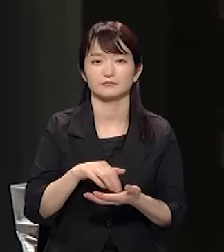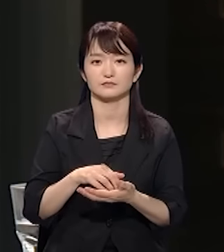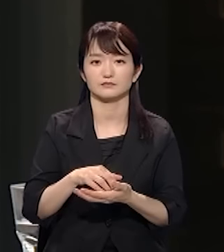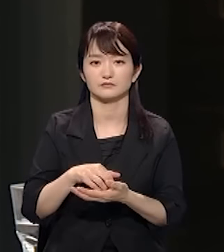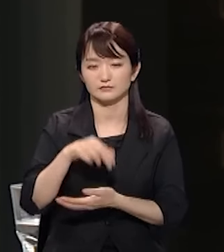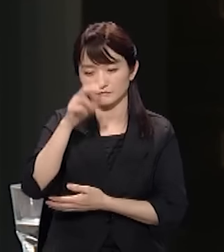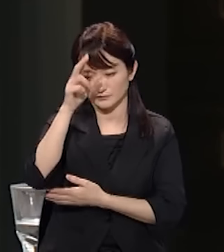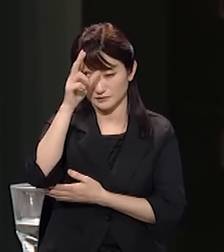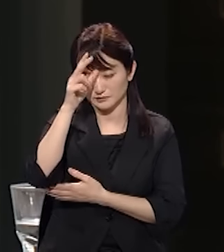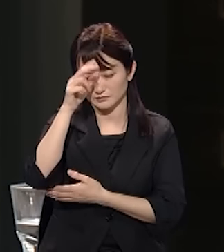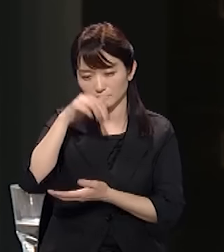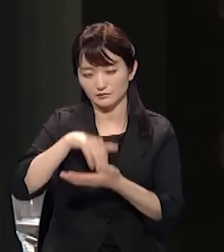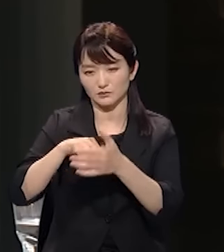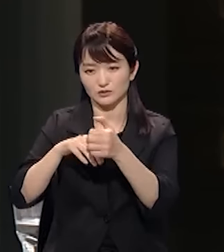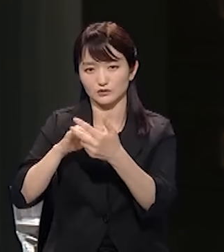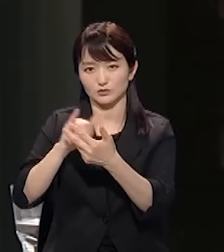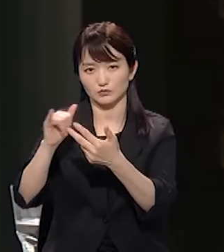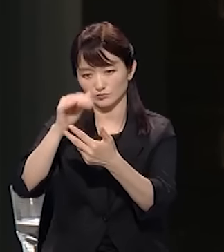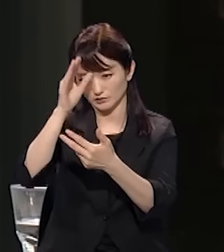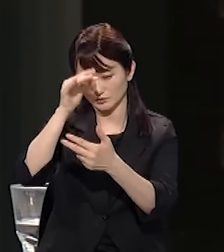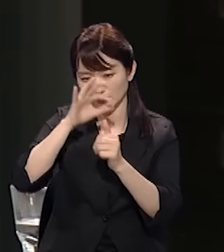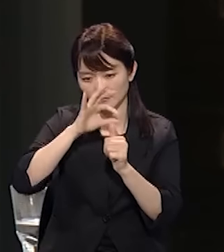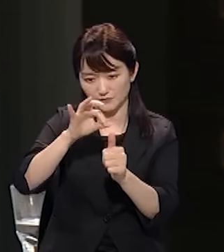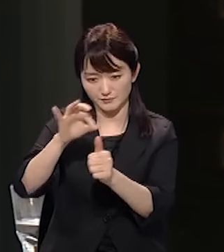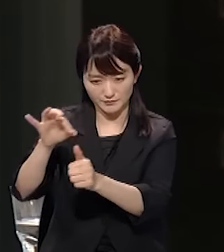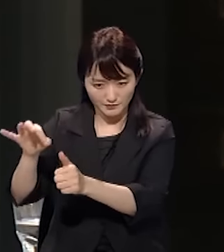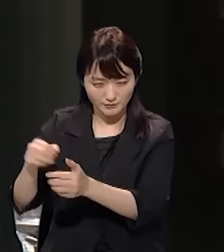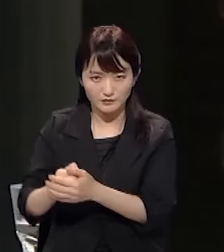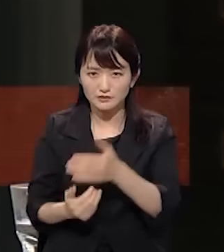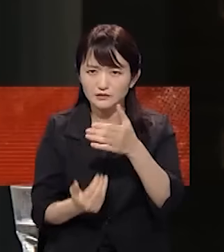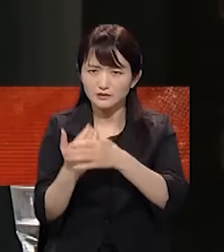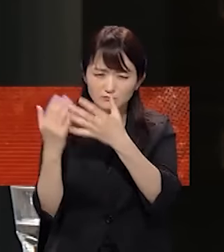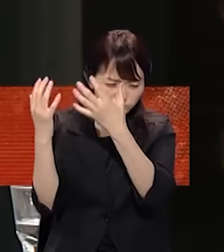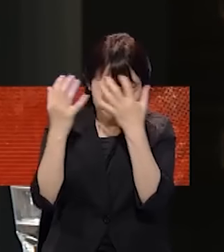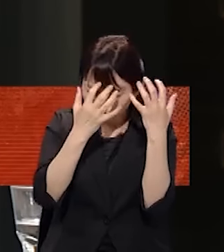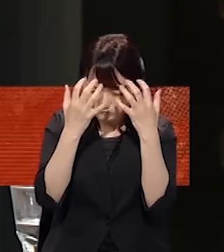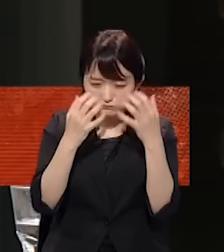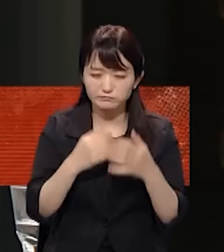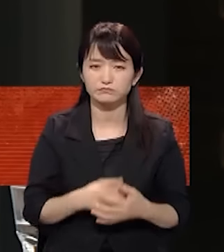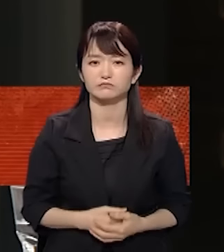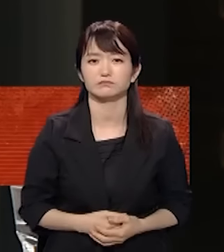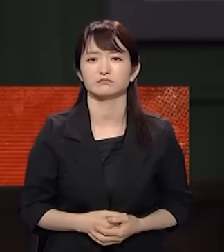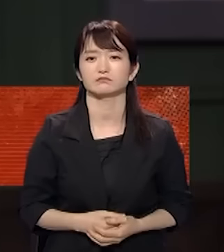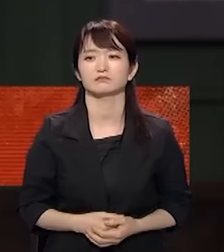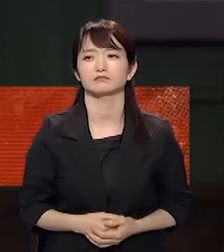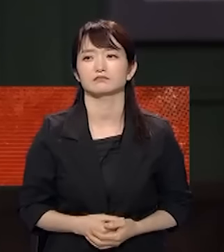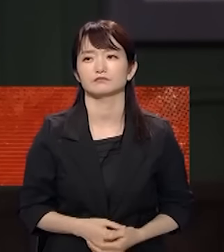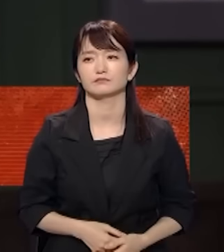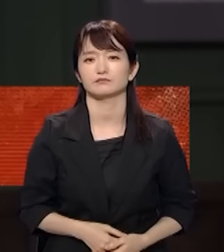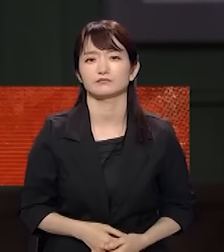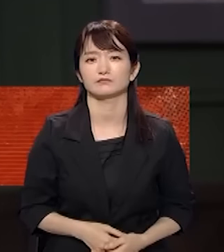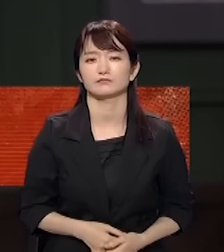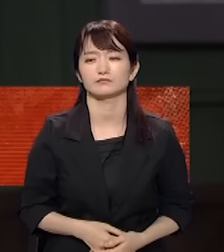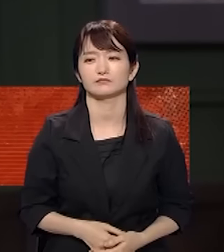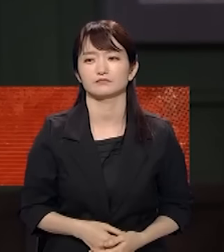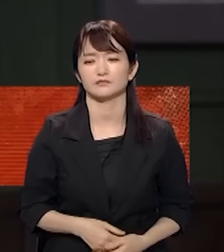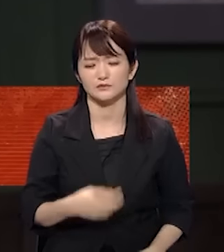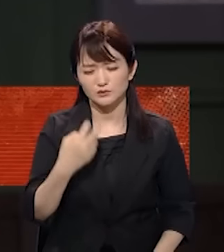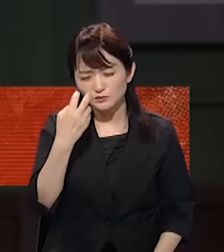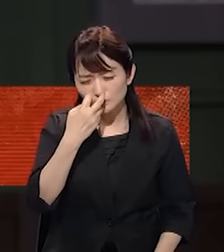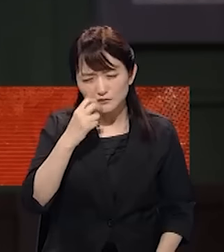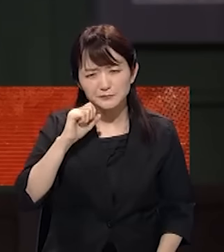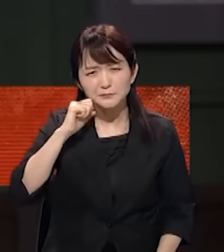인력이 투입됐다는 그만큼 뭐 복잡한 사건인 건가요네 이제 그 수사를 버리고 있는데 녹록지가 않습니다